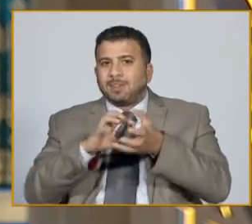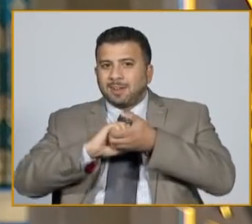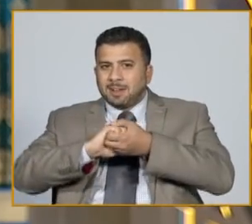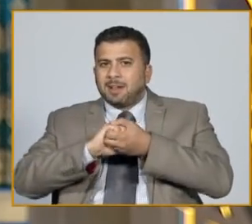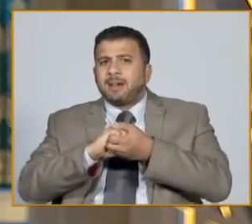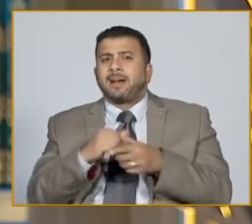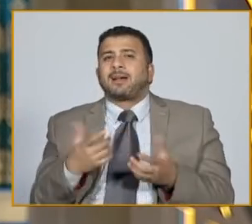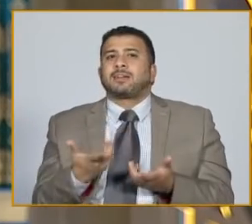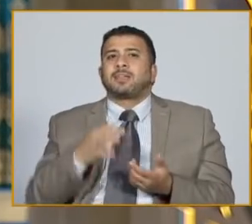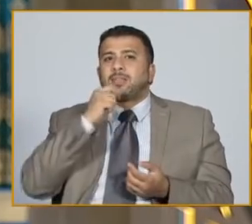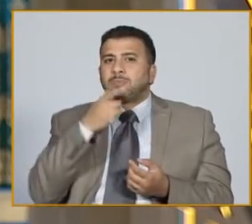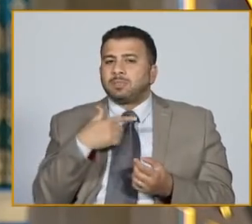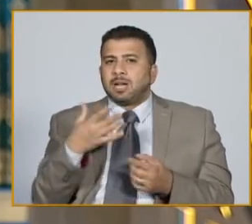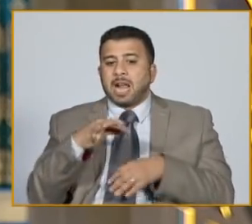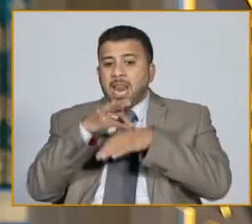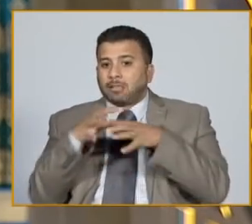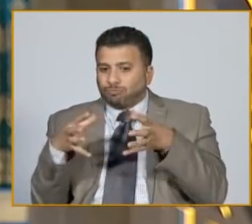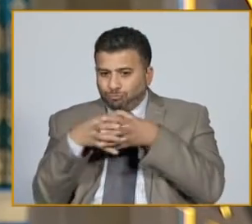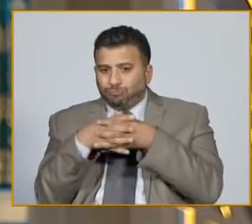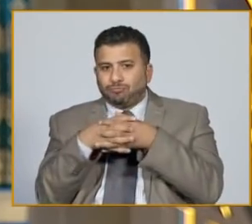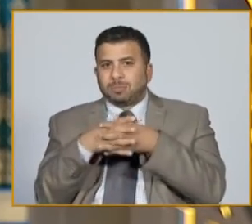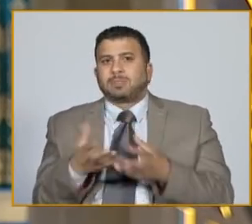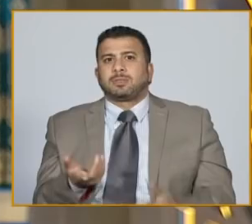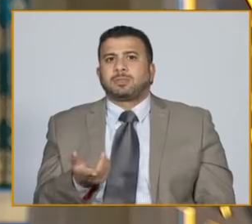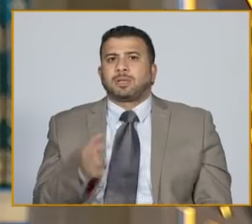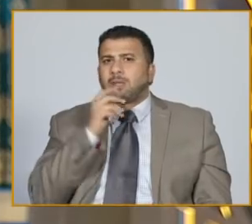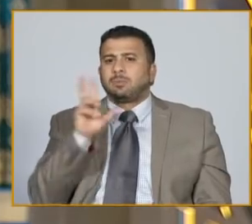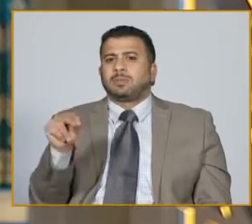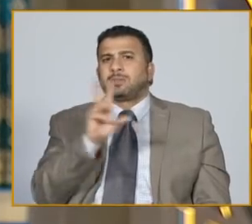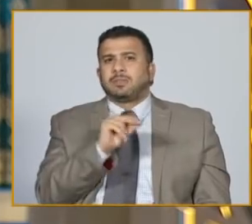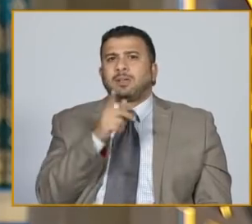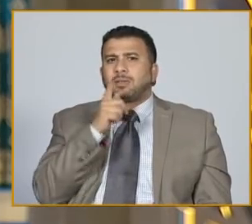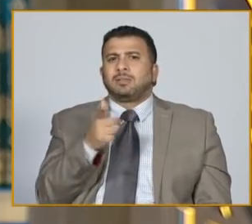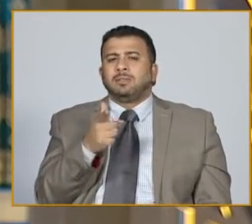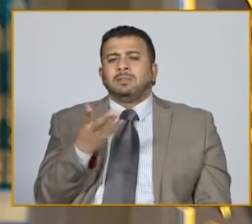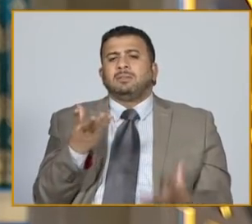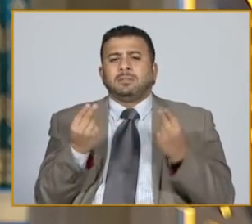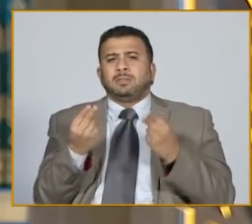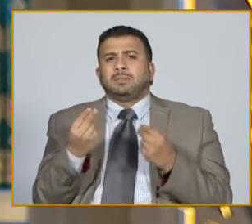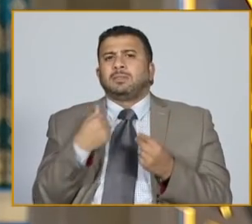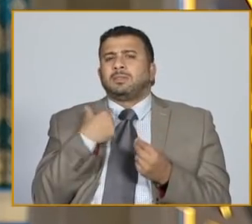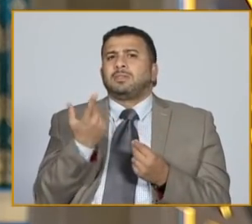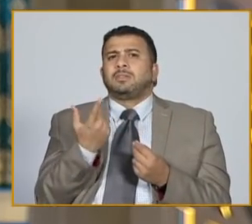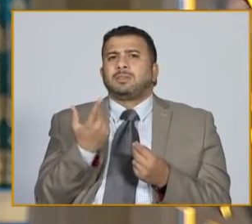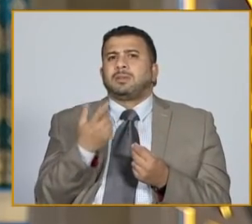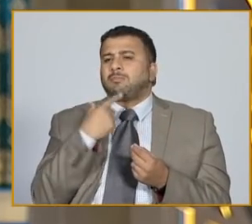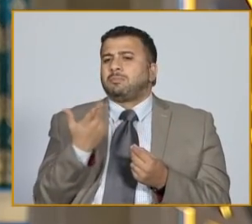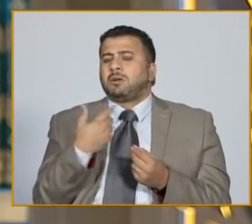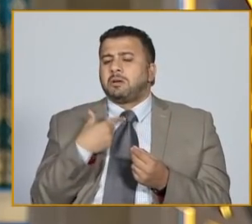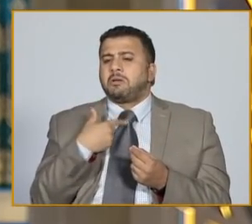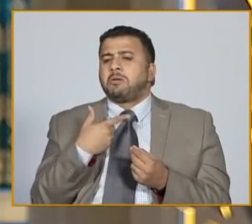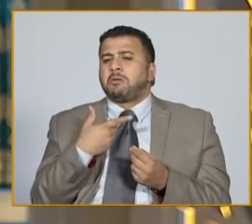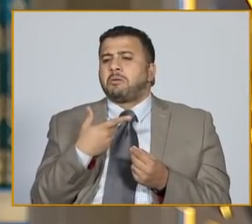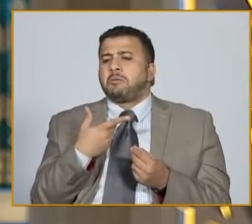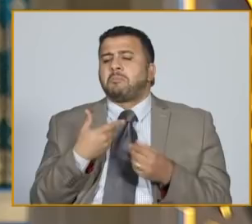على اجتماع الناس، ولا ترمي مثل ما يقولون بعض الناس يرمي الشيء ويفرق أهل البيت